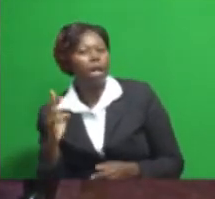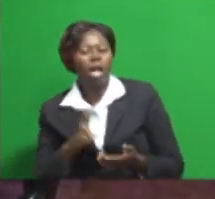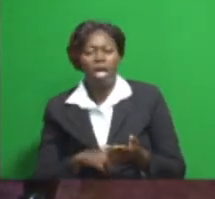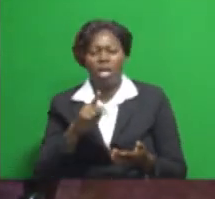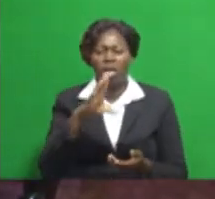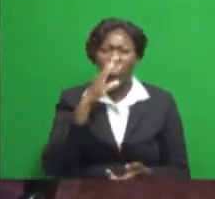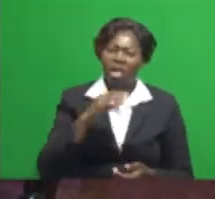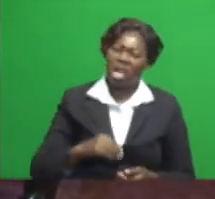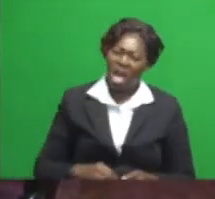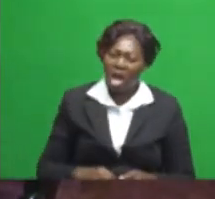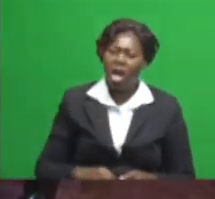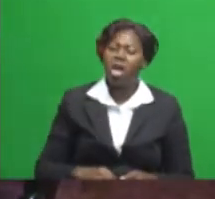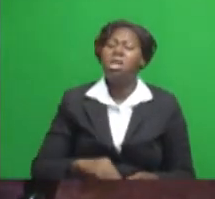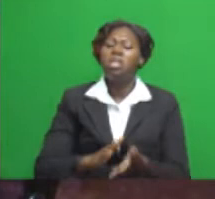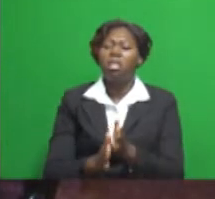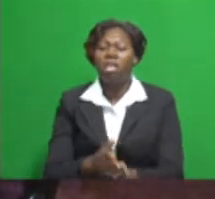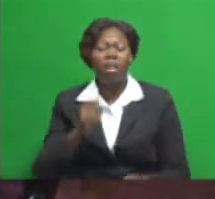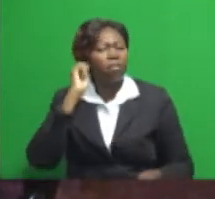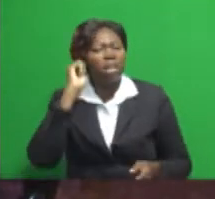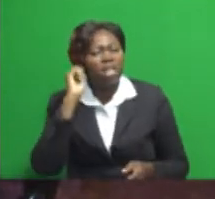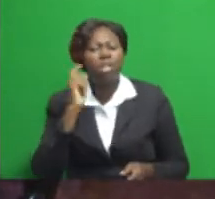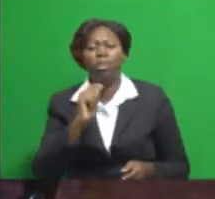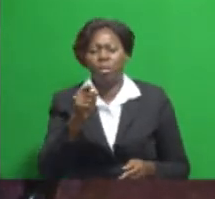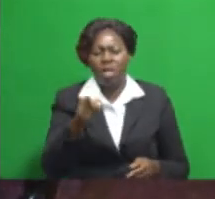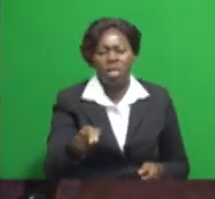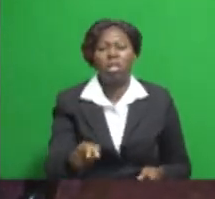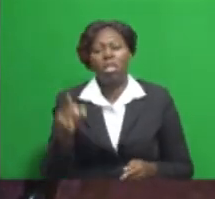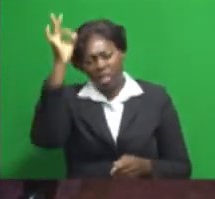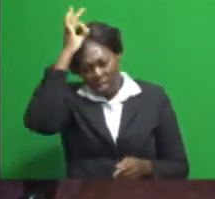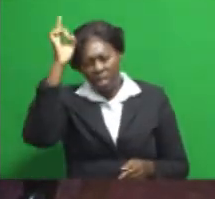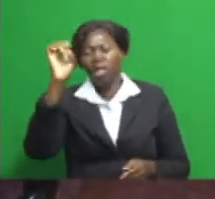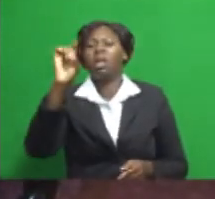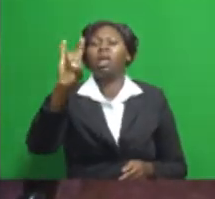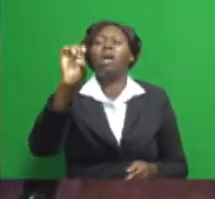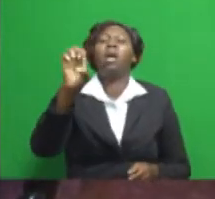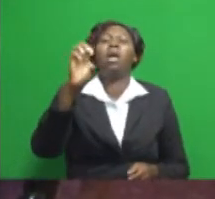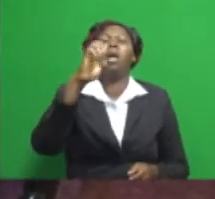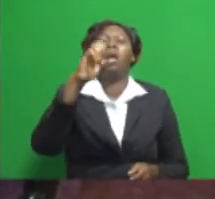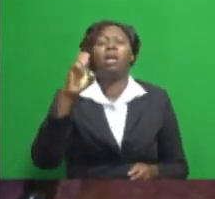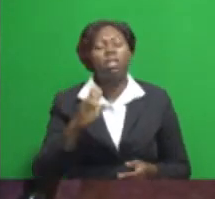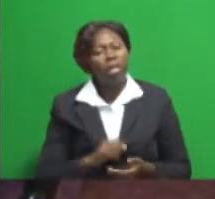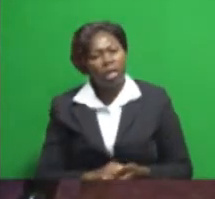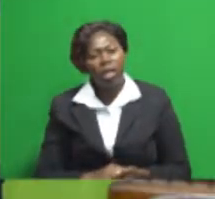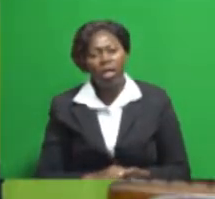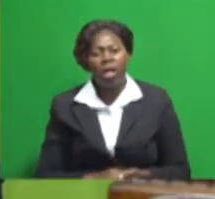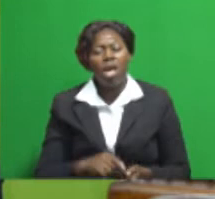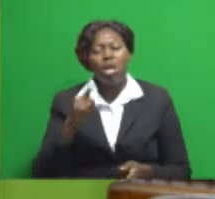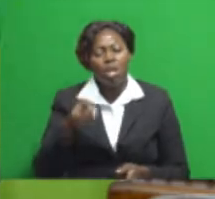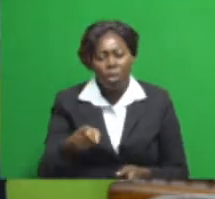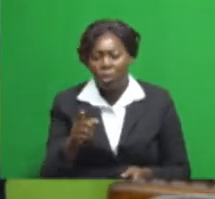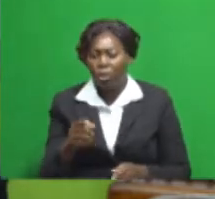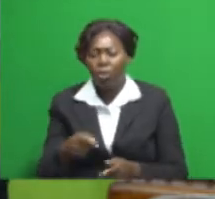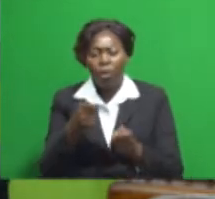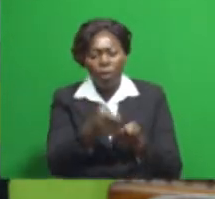Akusafurirwe. Muri kufurirwe neEzekia muchiti hey mwari wedu, hey mwari wedu, hey mwari wedu. Ezvino izvi maplantations amakadyara aya,